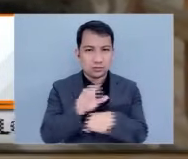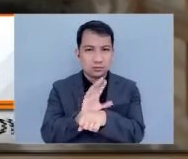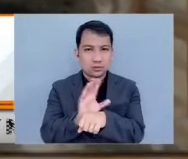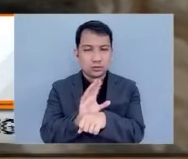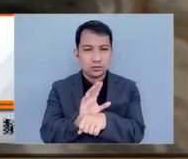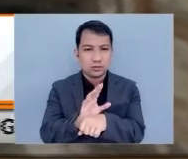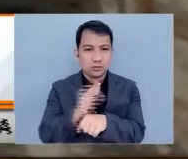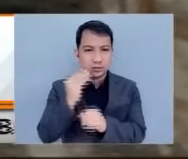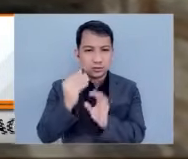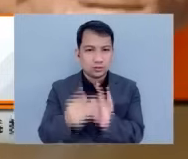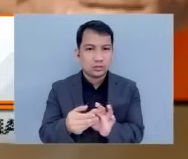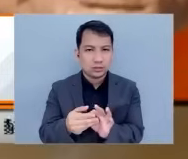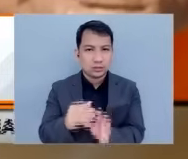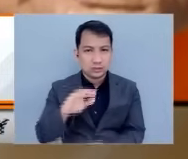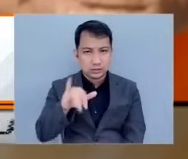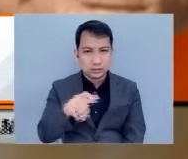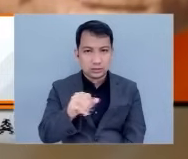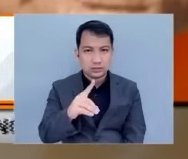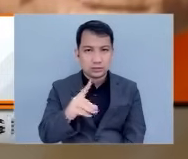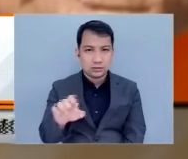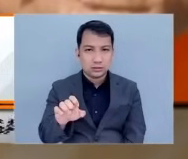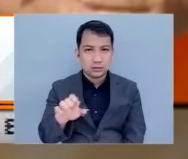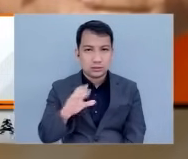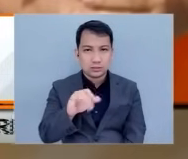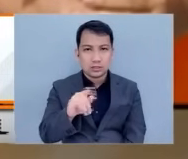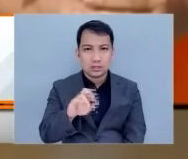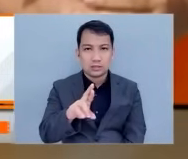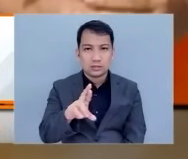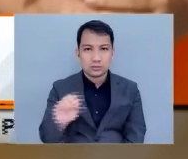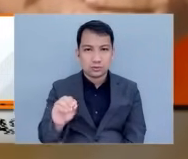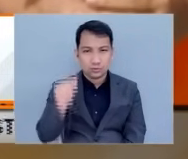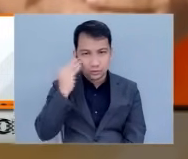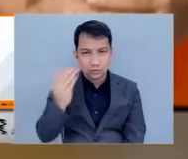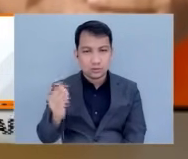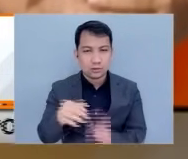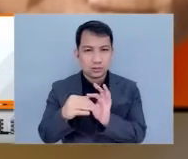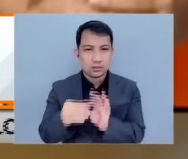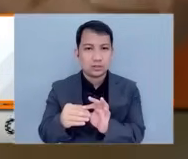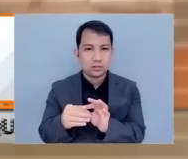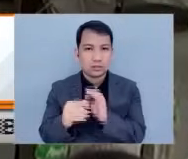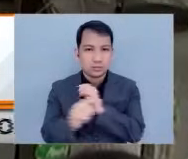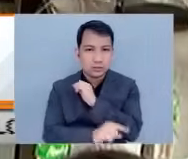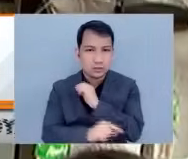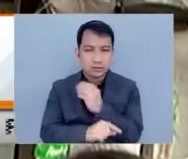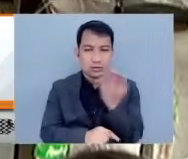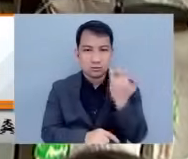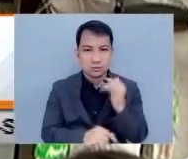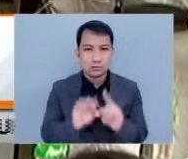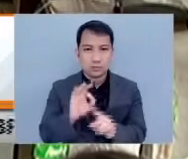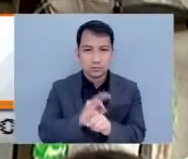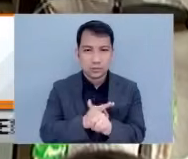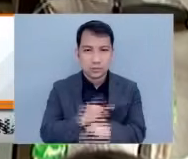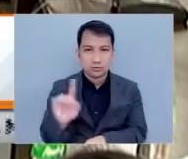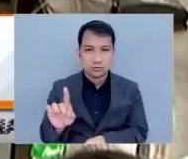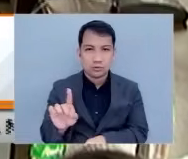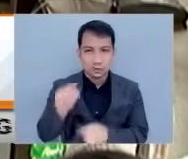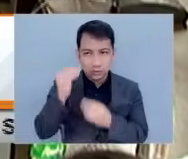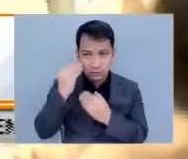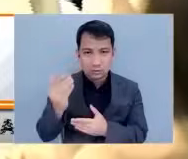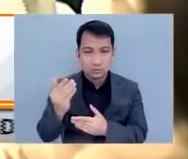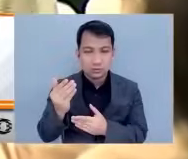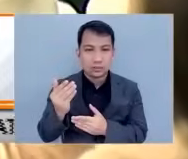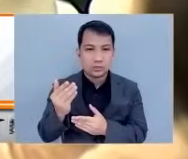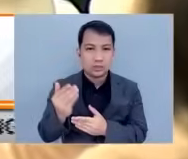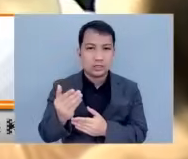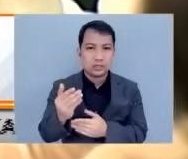Castro at tatlo niyang kasamahan habang nakikipamiesta sila sa Quezon Province noong February 1. Sinabi niya yan sa pagdinig ng House Committee on